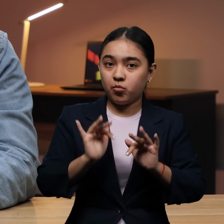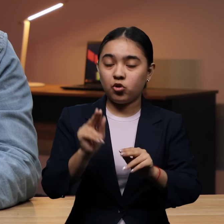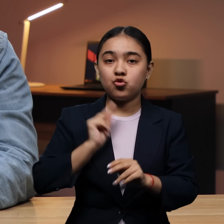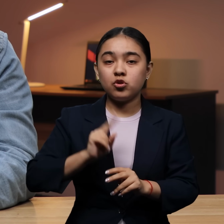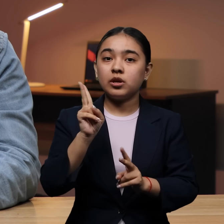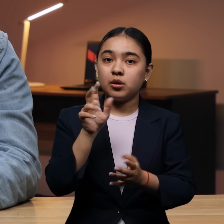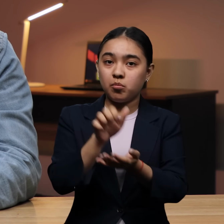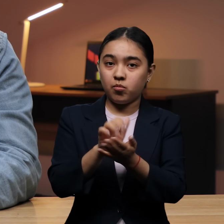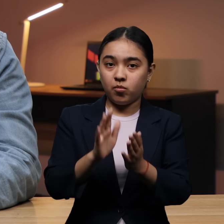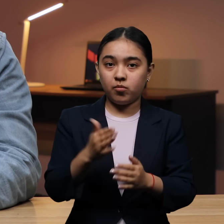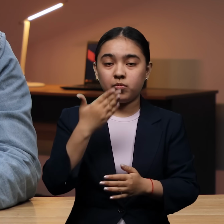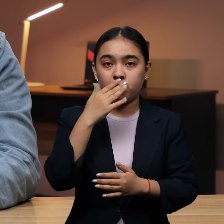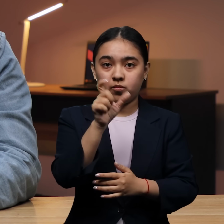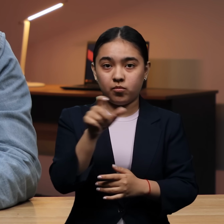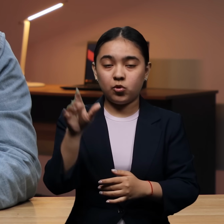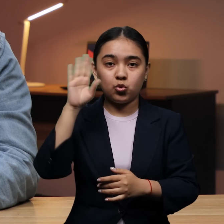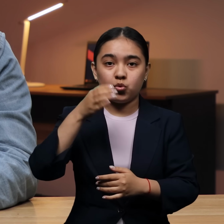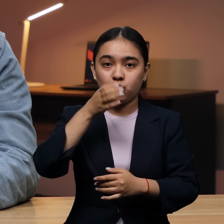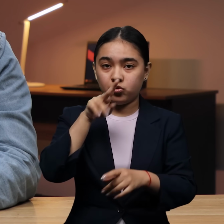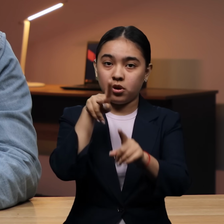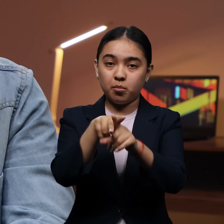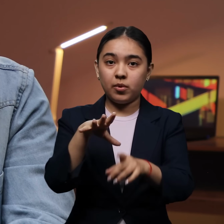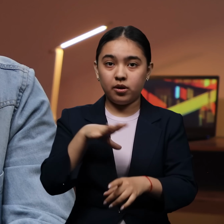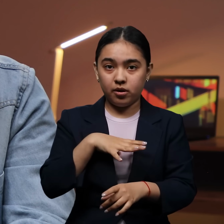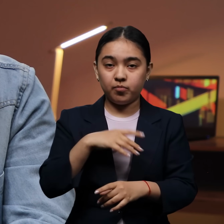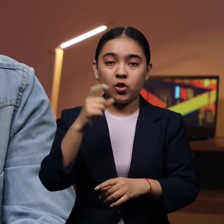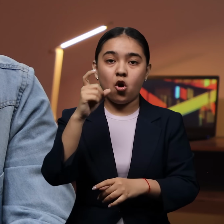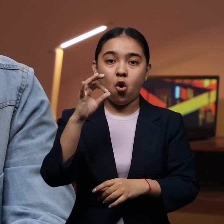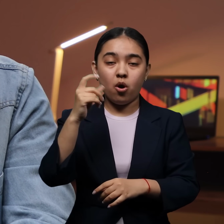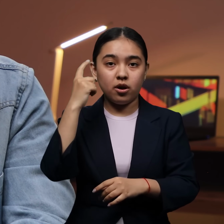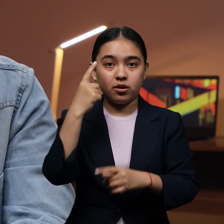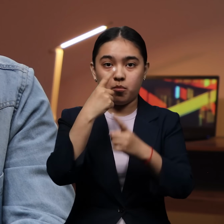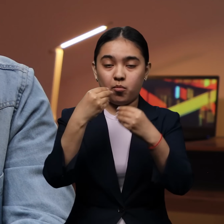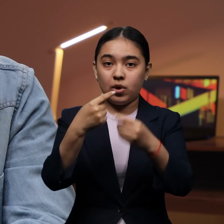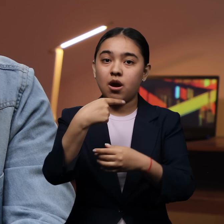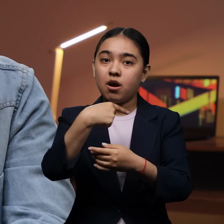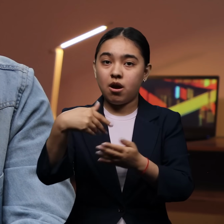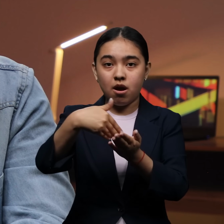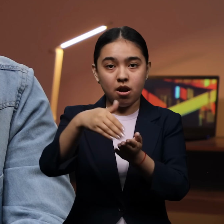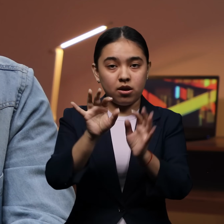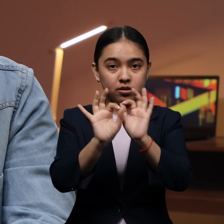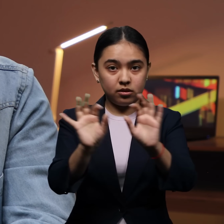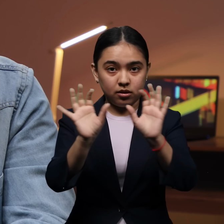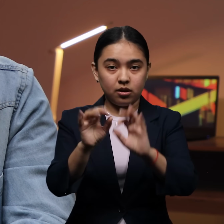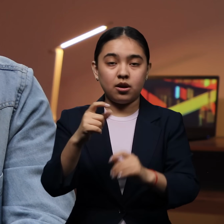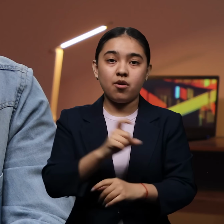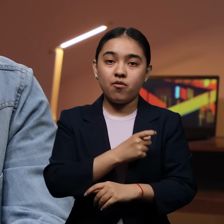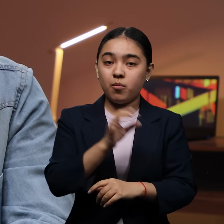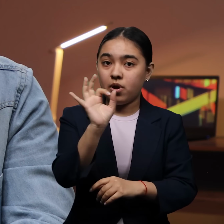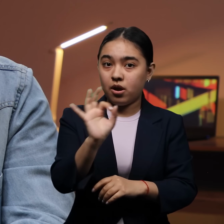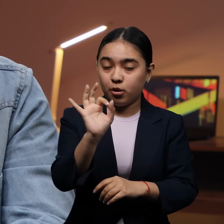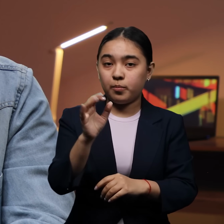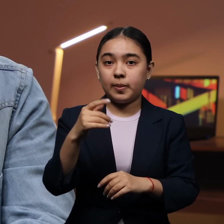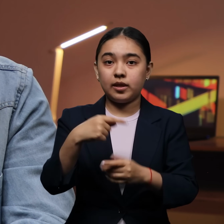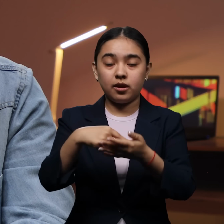yurasanlar, ishni kim qiladi deya ro'zadorlarni suv ichishga majbur qilgan. Hokimning matbuot xizmati buni rad etib, Abdurahmon Tashanov fermerlar